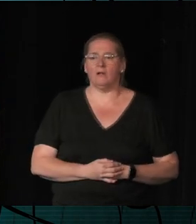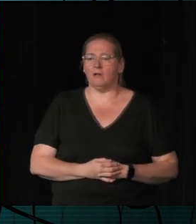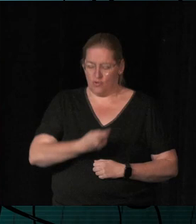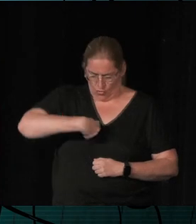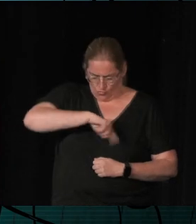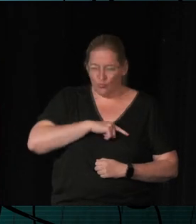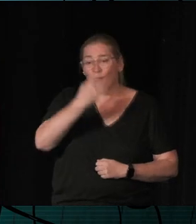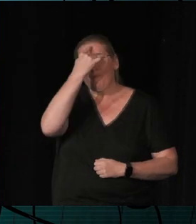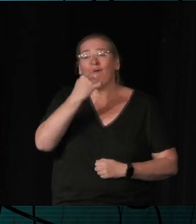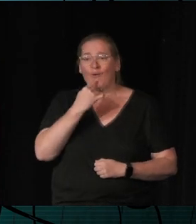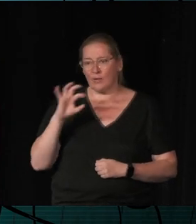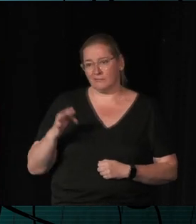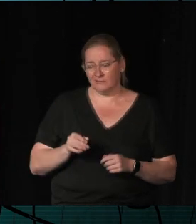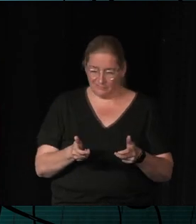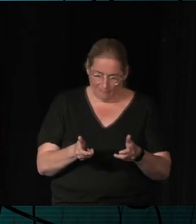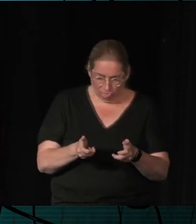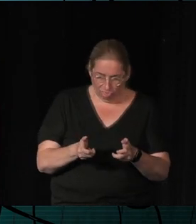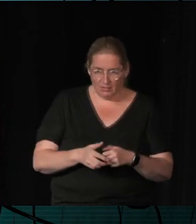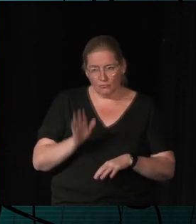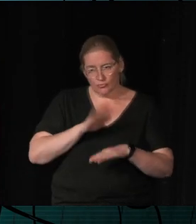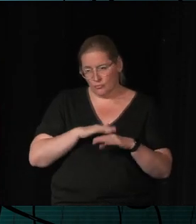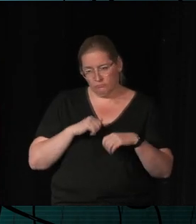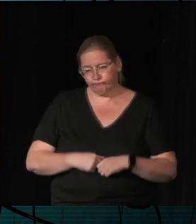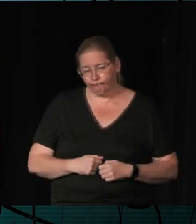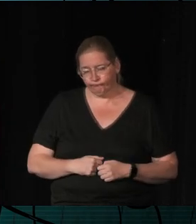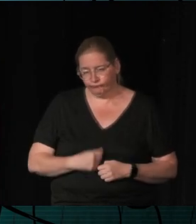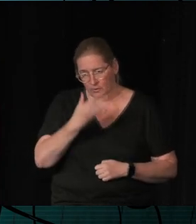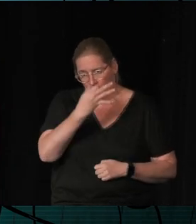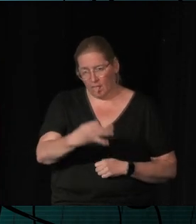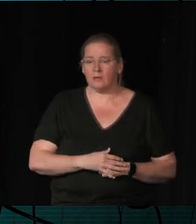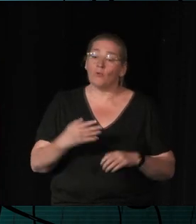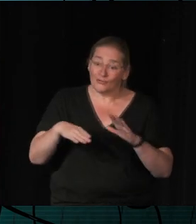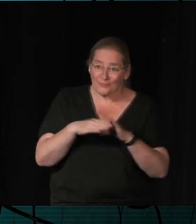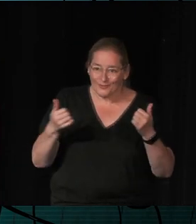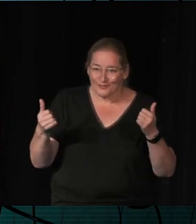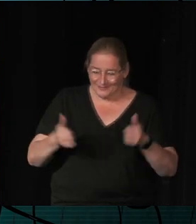contrôle, mais justement parce que pendant un temps j'étais persuadée d'avoir ce contrôle-là,